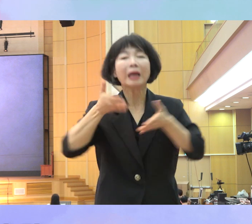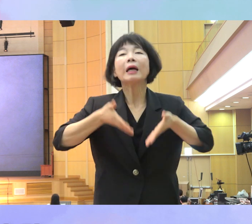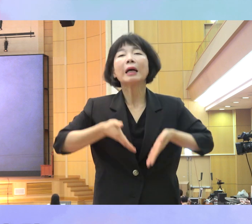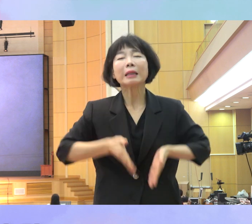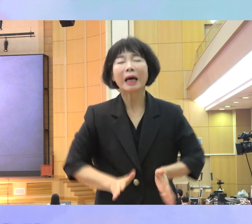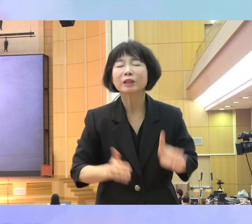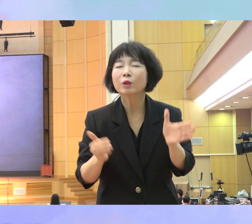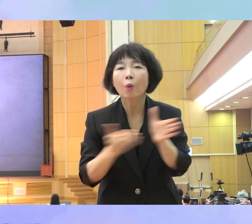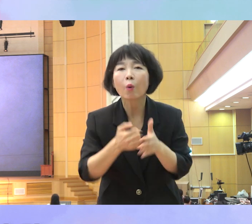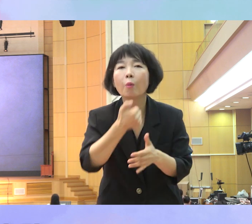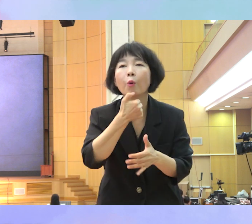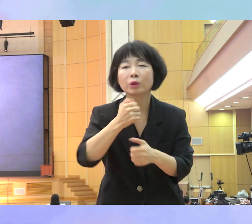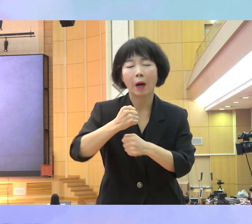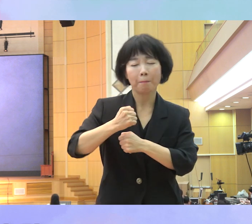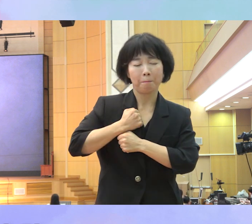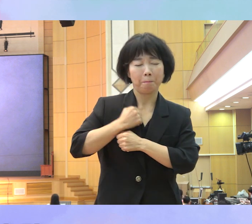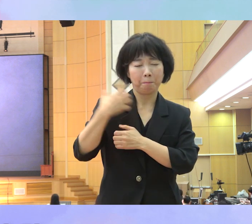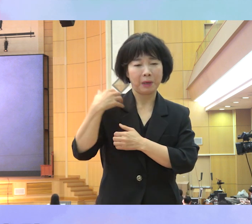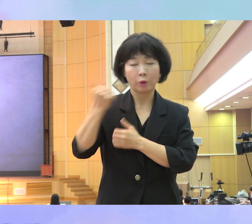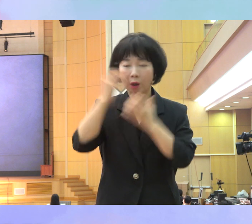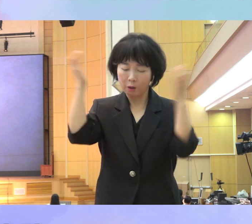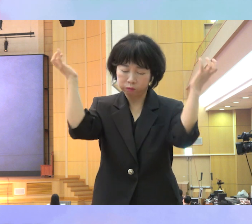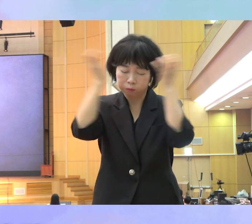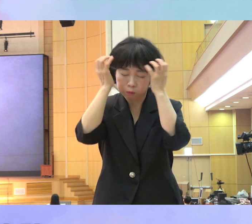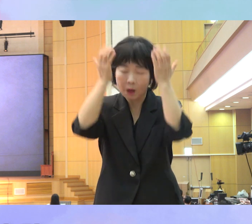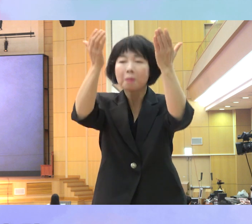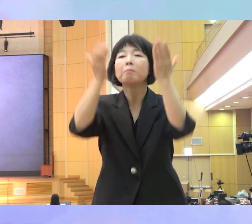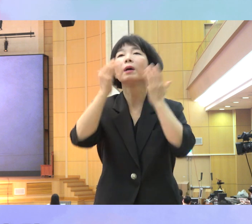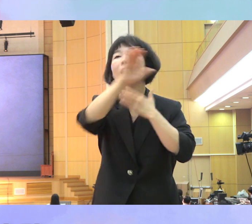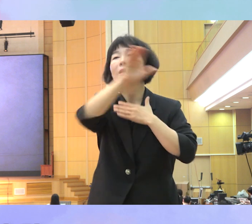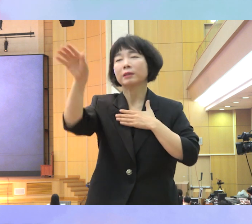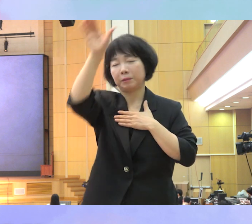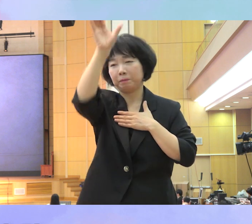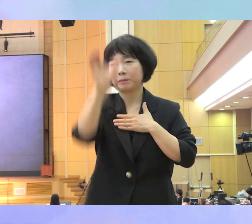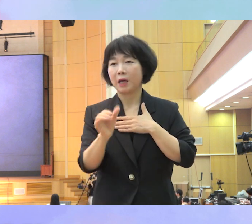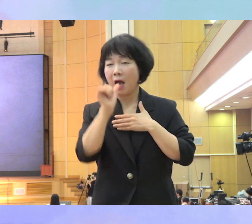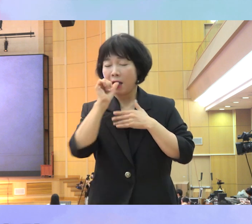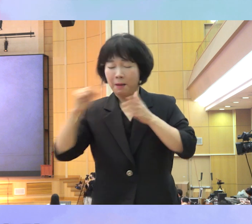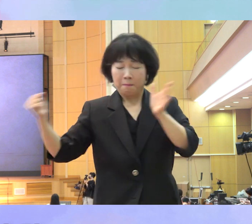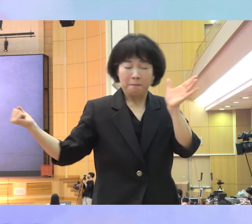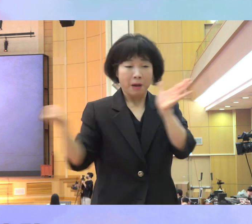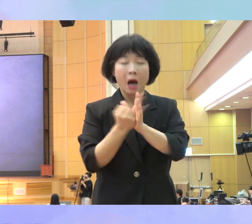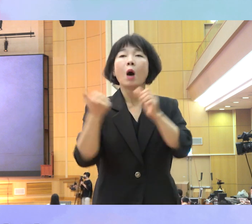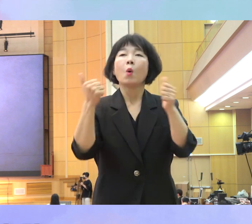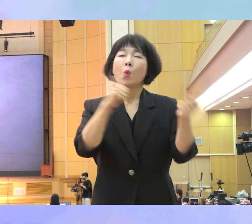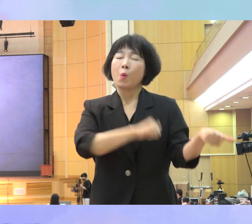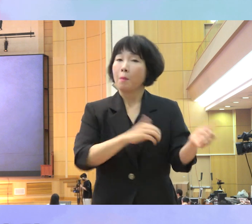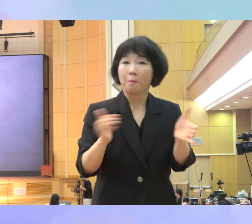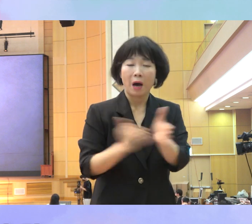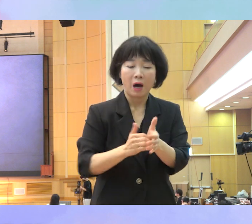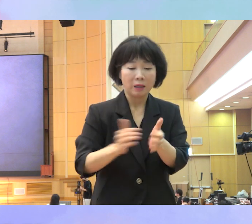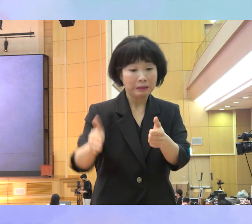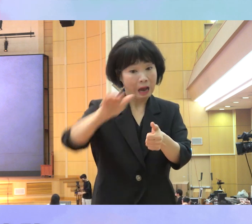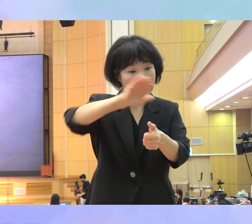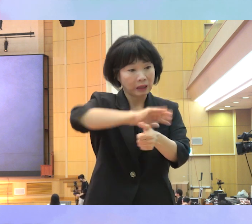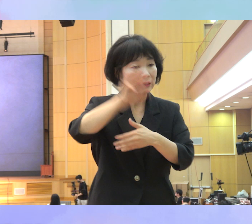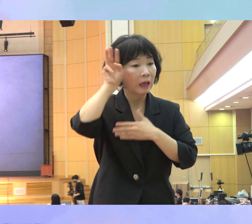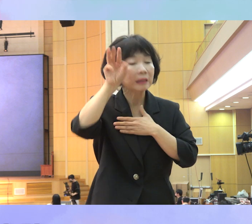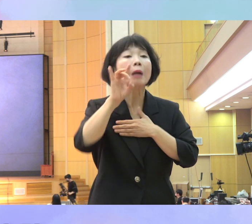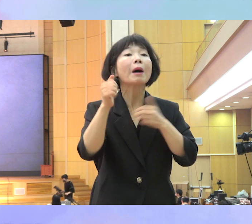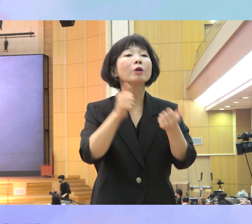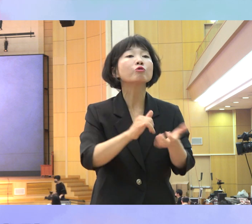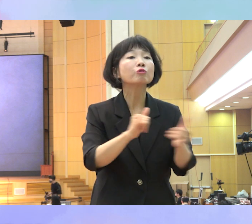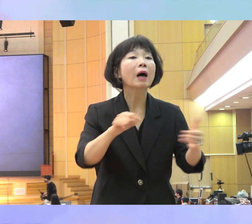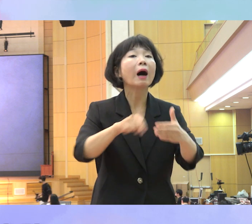마리아에게 나시고 본디오 빌라도에게 고난을 받으사 십자가에 못 박혀 죽으시고 장사한 지